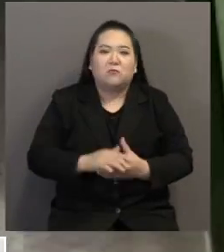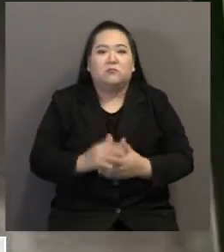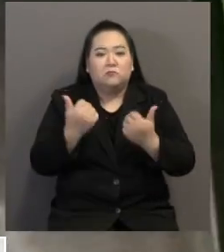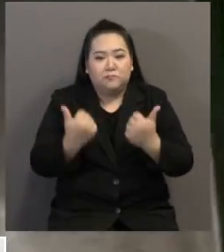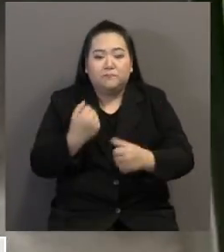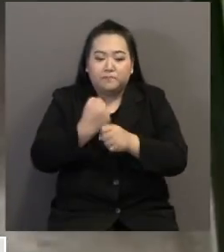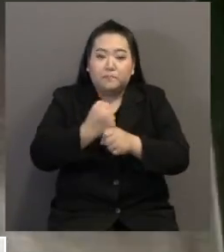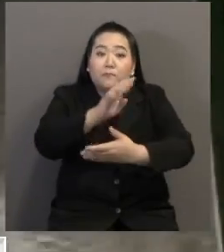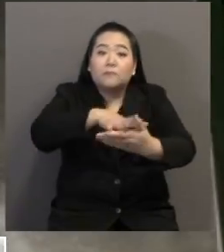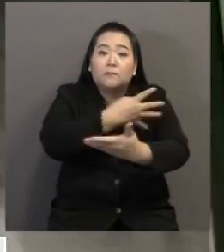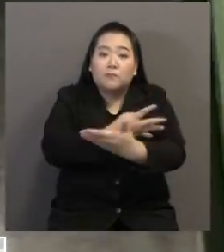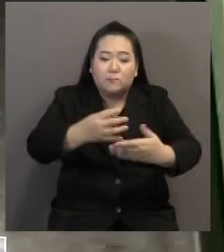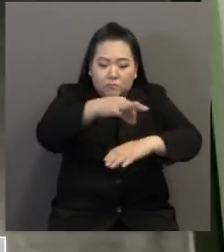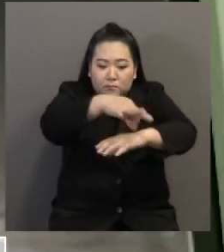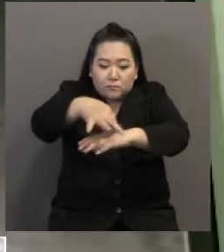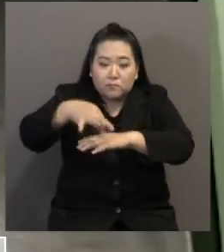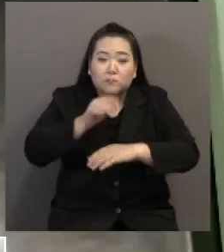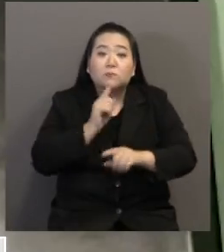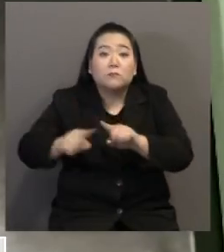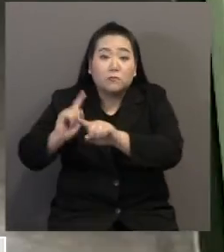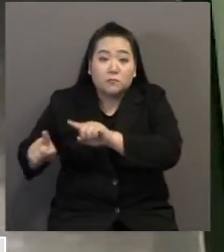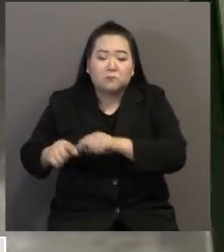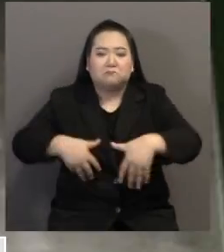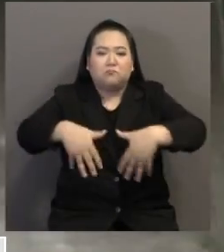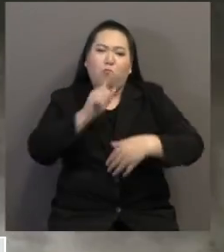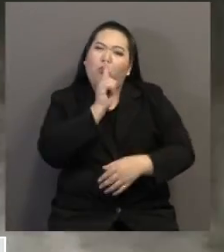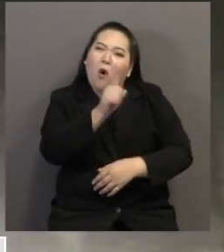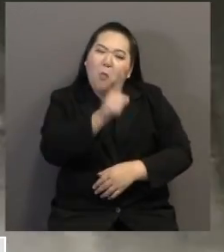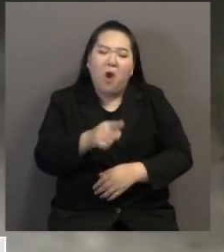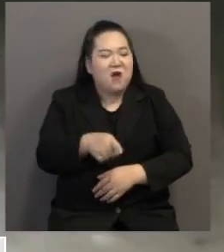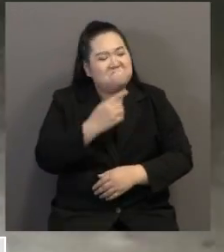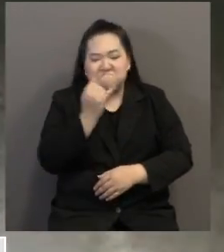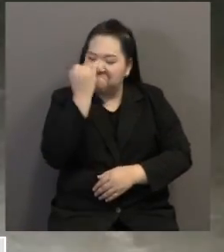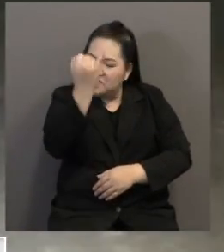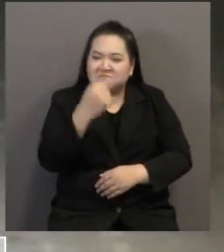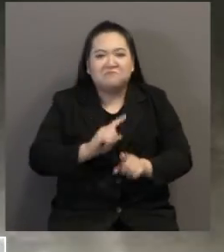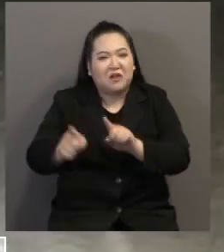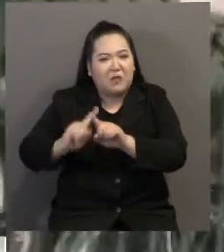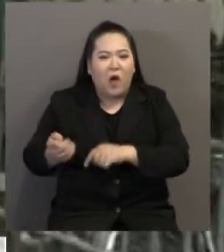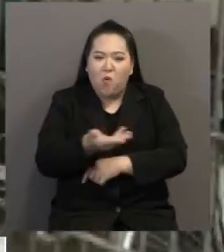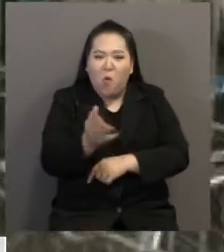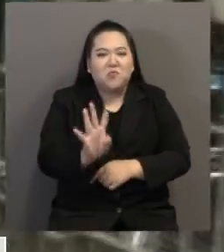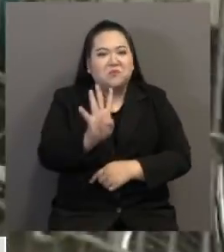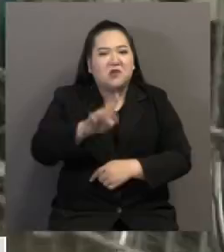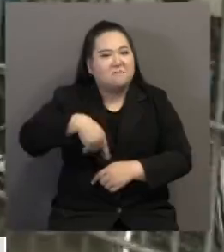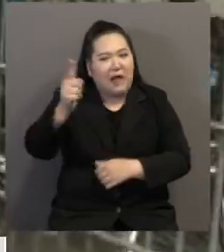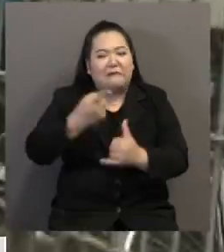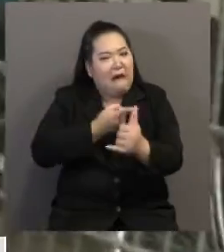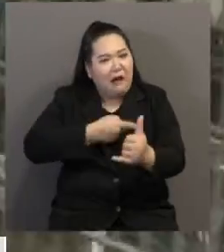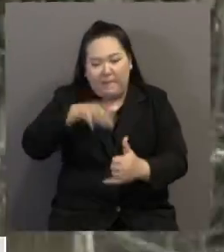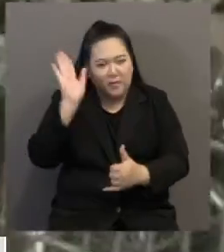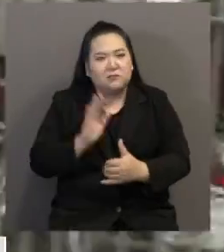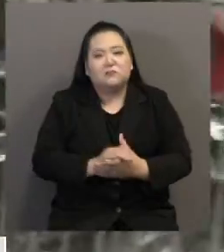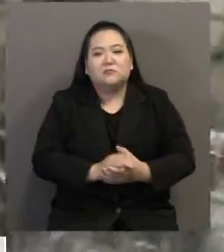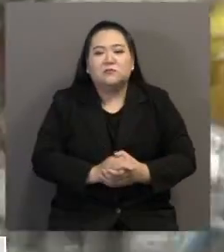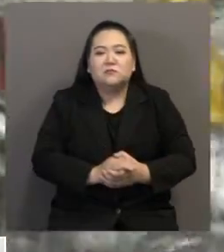ไปทำแผนนะคะชาวบ้านมุงดูตะโกนด่าค่ะพร้อมทั้งสาปแช่งให้นำตัวผู้ต้องหาทั้งหมดไปประหารชีวิตตำรวจสน.โ